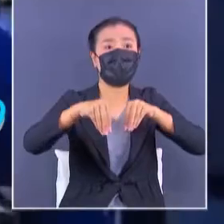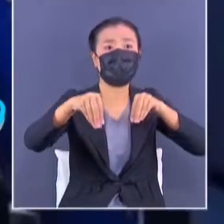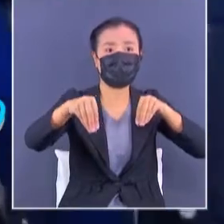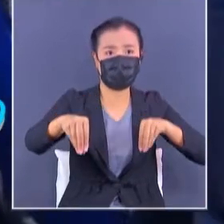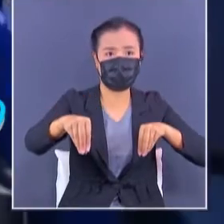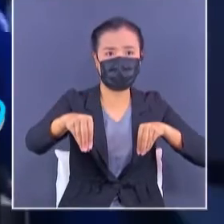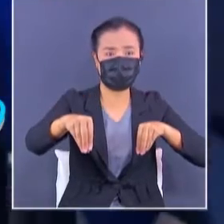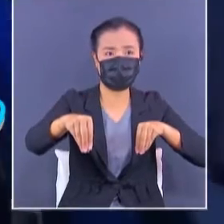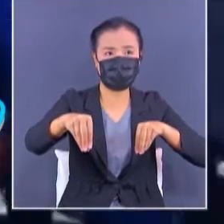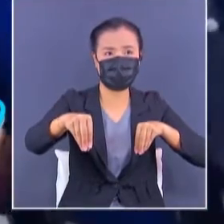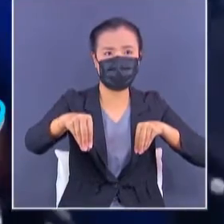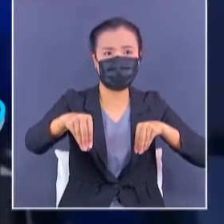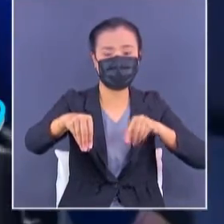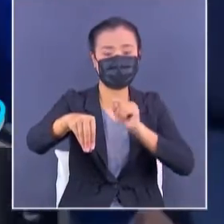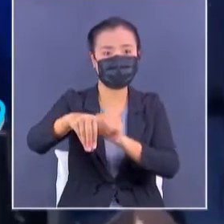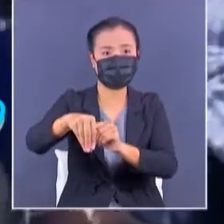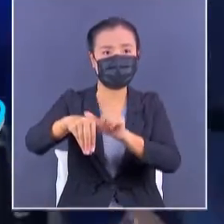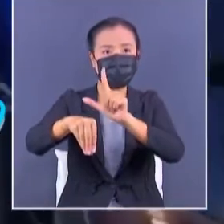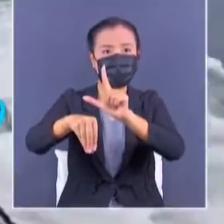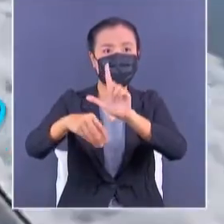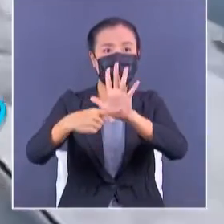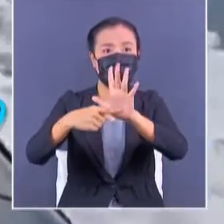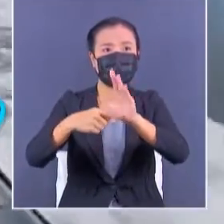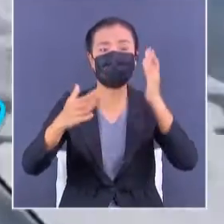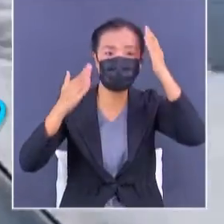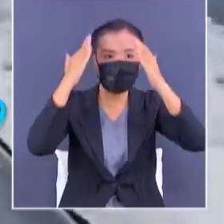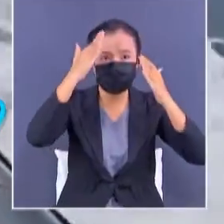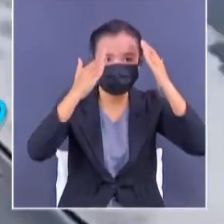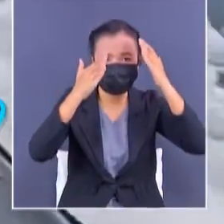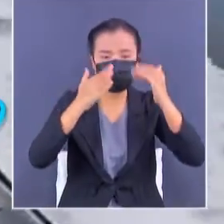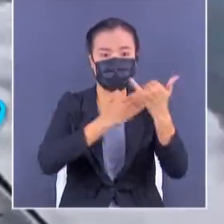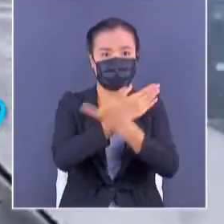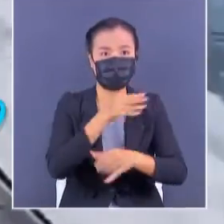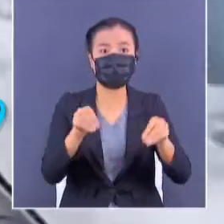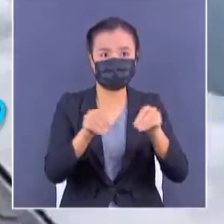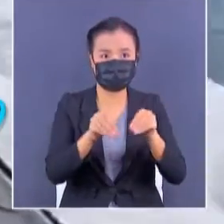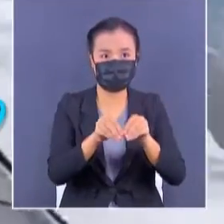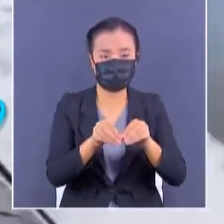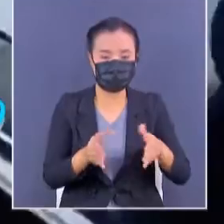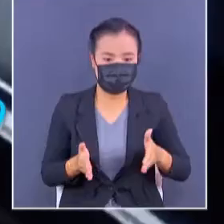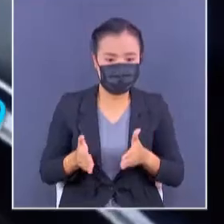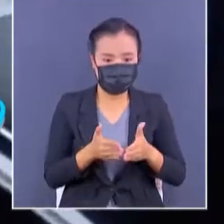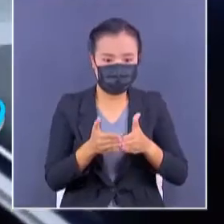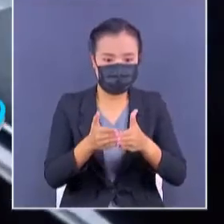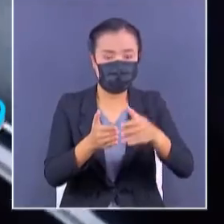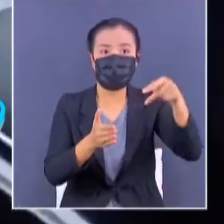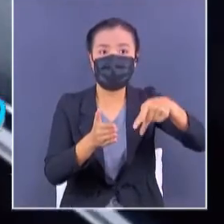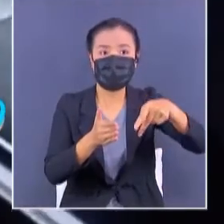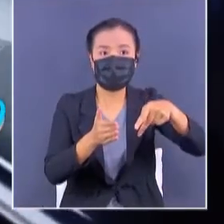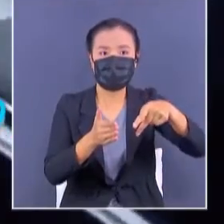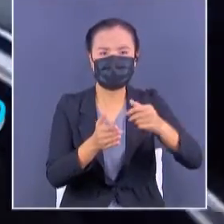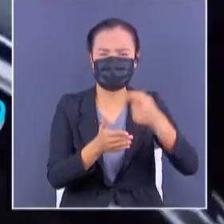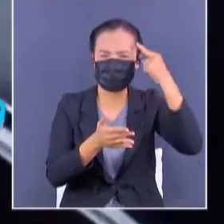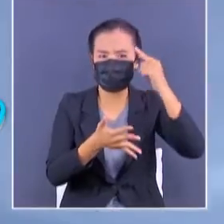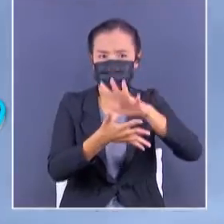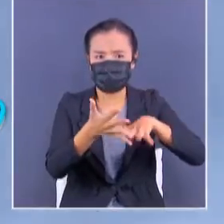เพราะว่ามันใกล้กับบริเวณของเกาะลังกาวีประเทศมาเลเซียแล้วนี่ก็เป็นเส้นทางพิเศษที่ทัพเรือภาค3เขาต้องวาง